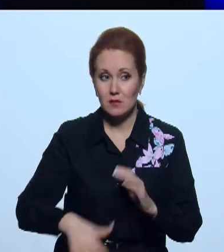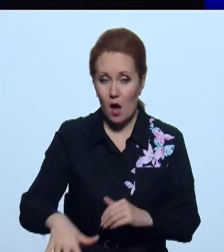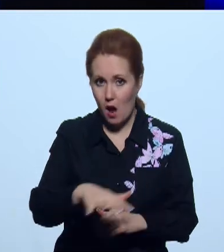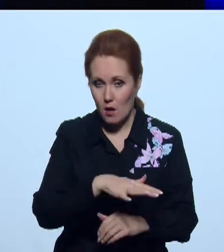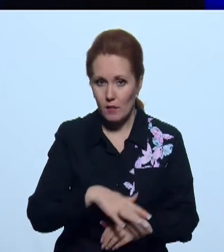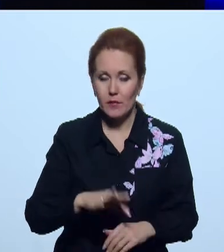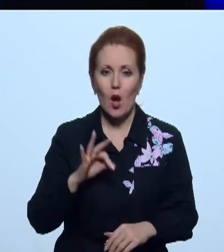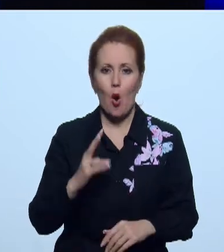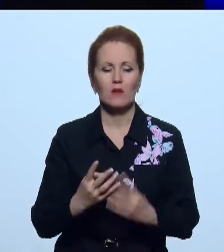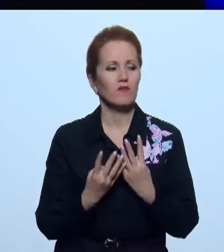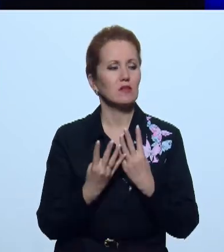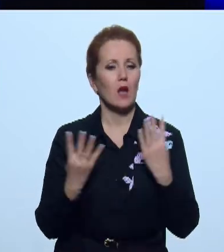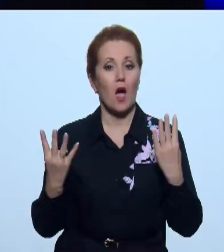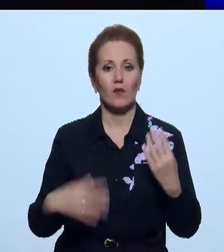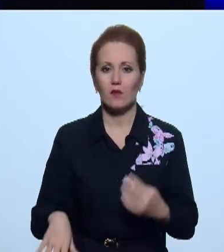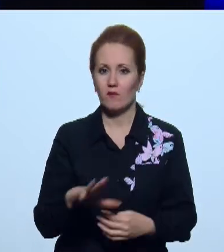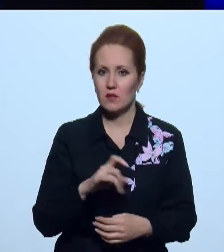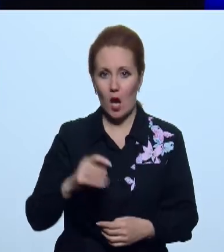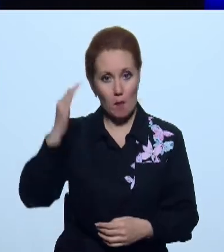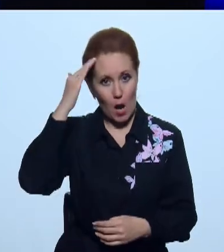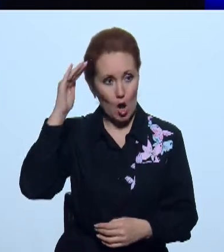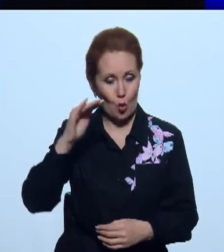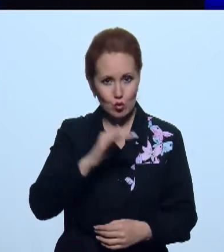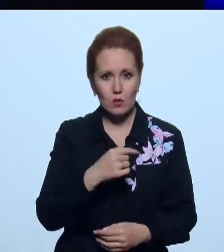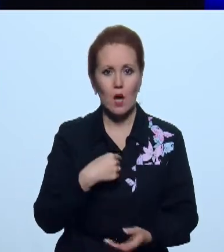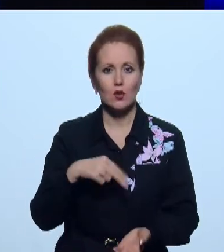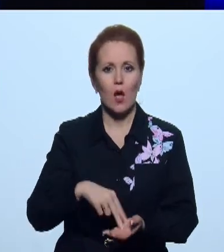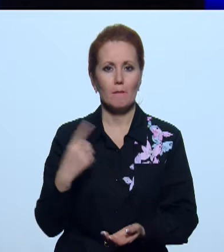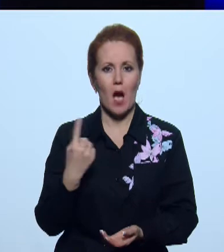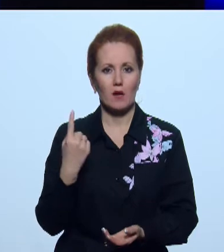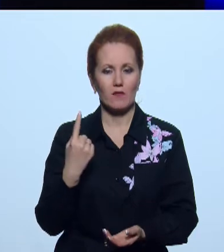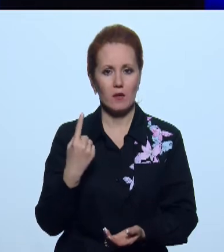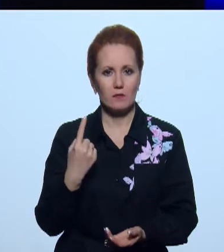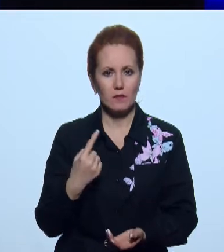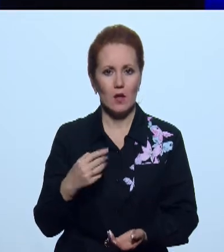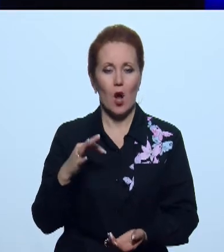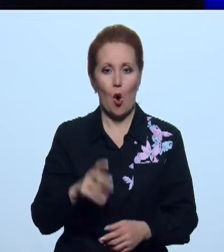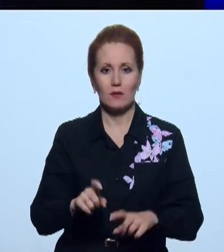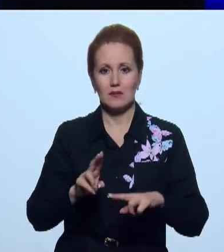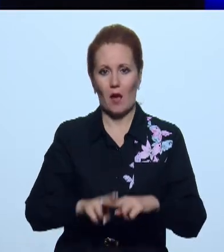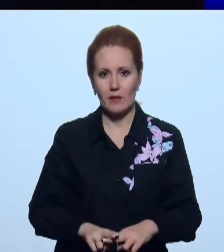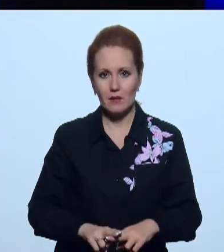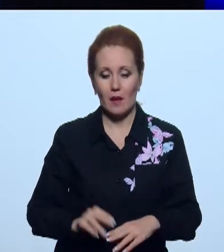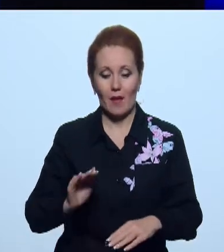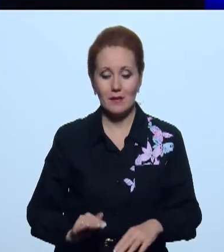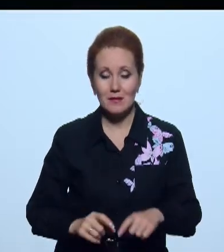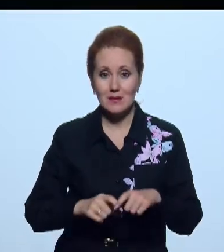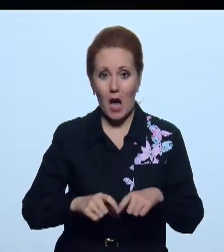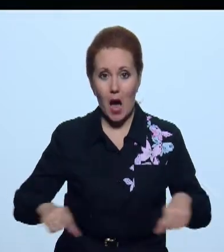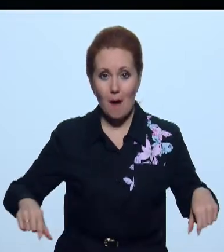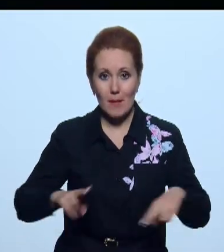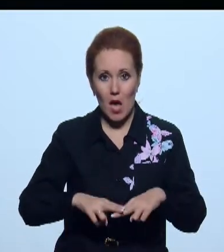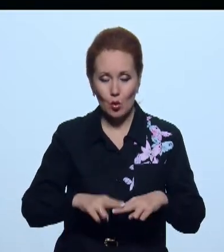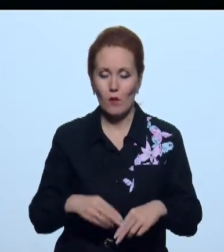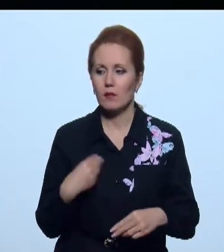Так вот, он выстраивал всех по росту, я стояла первой, он садился на эту низенькую скамеечку и